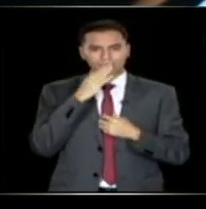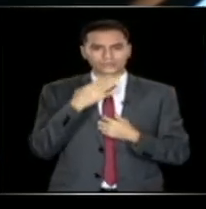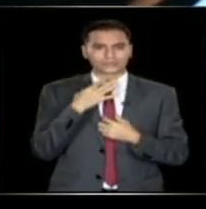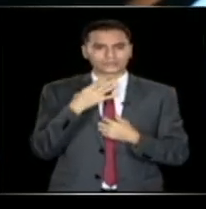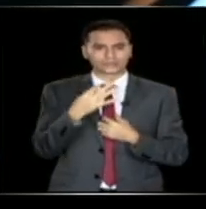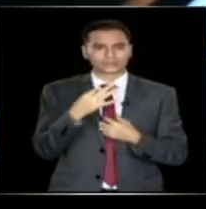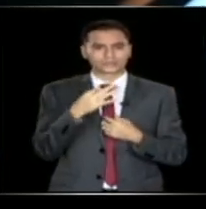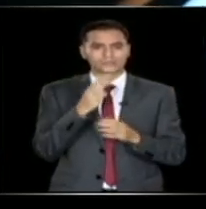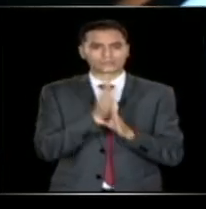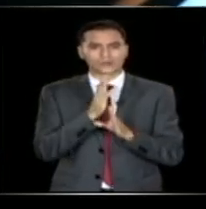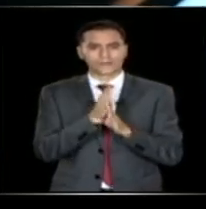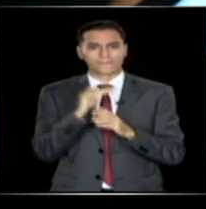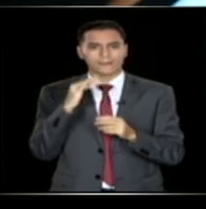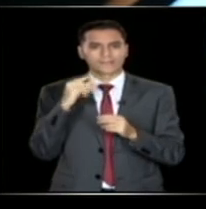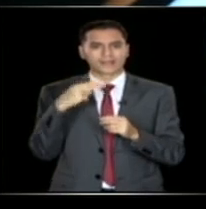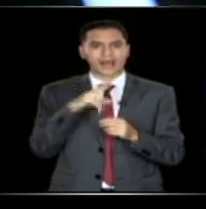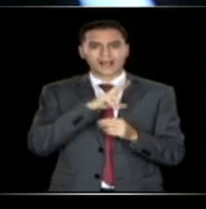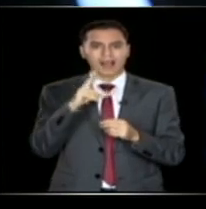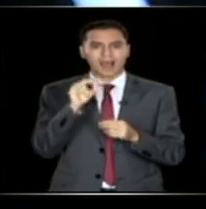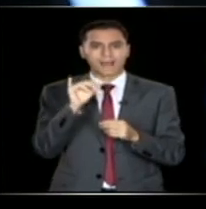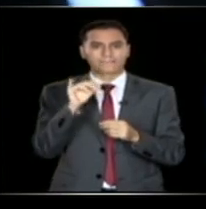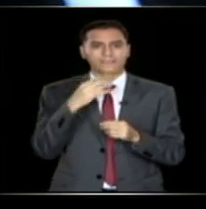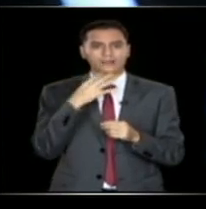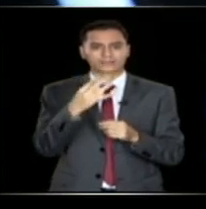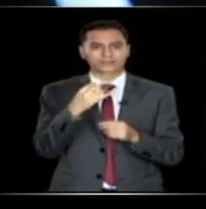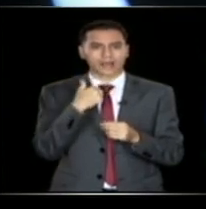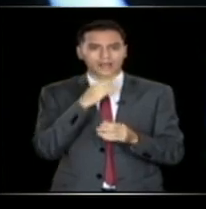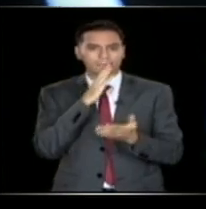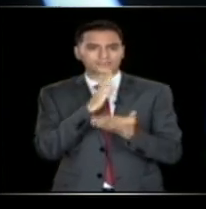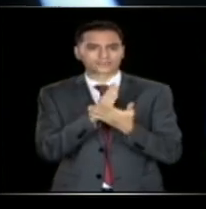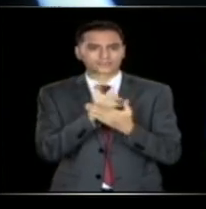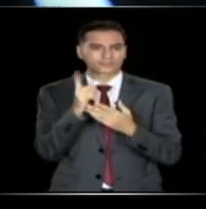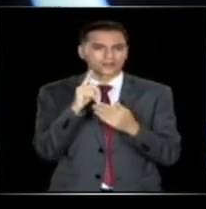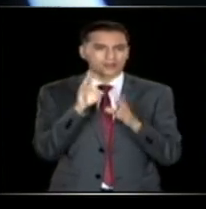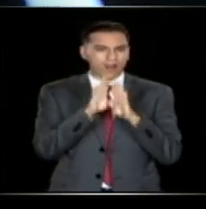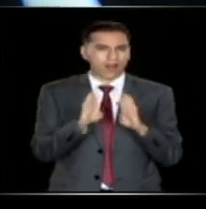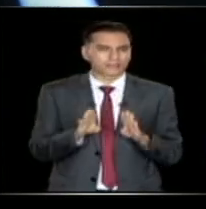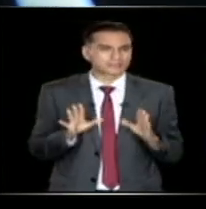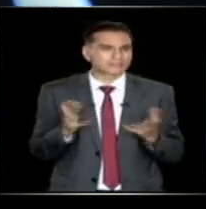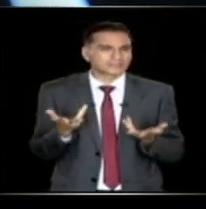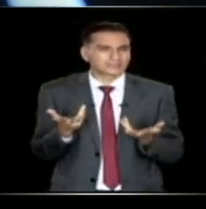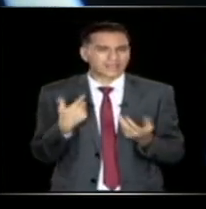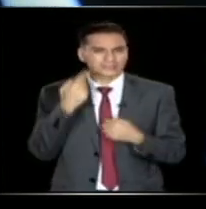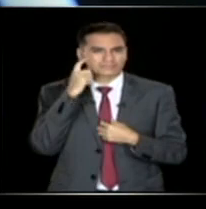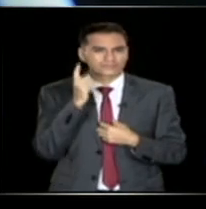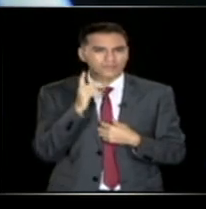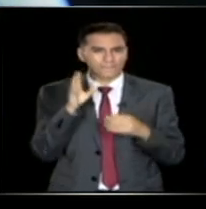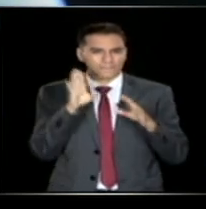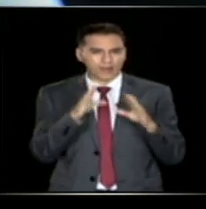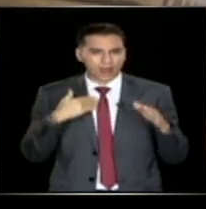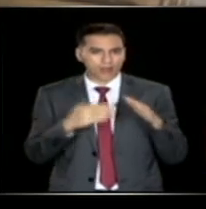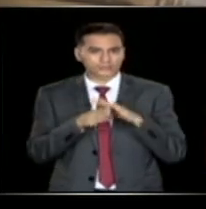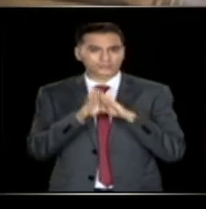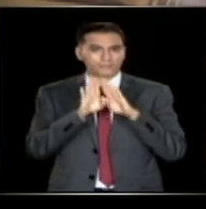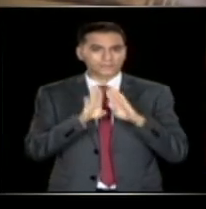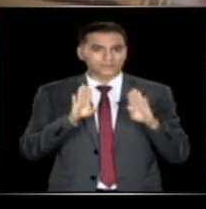مستر محمد علام قال لي ان بكرة في عرض، فانا ما صدقتش الكلام ده. عرض يعني اللي هو خلاص امثل على مسرح؟ قال لي